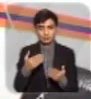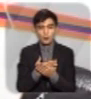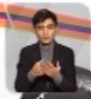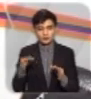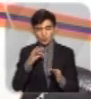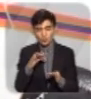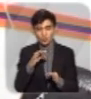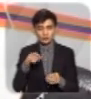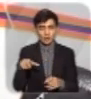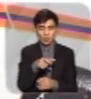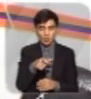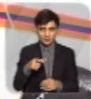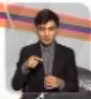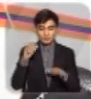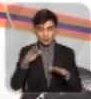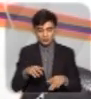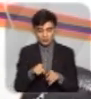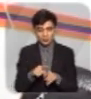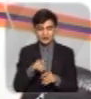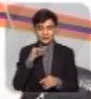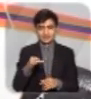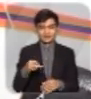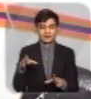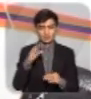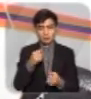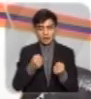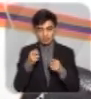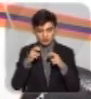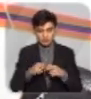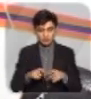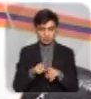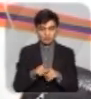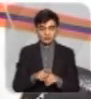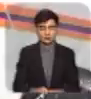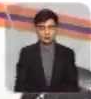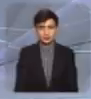о состоянии автодорог и, конечно, следить за исправностью автомобилей.